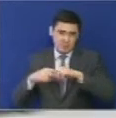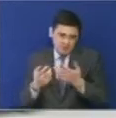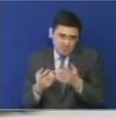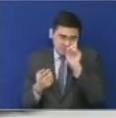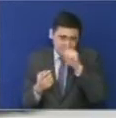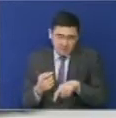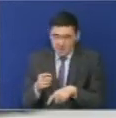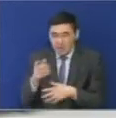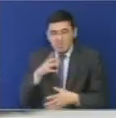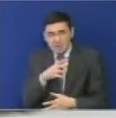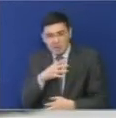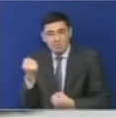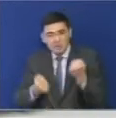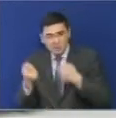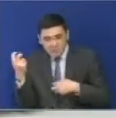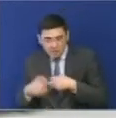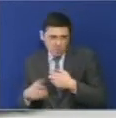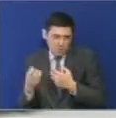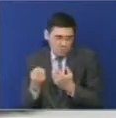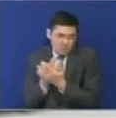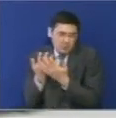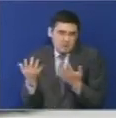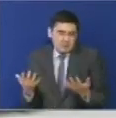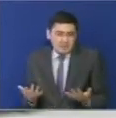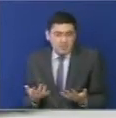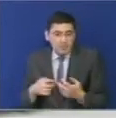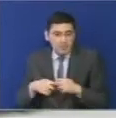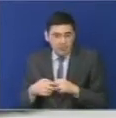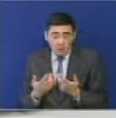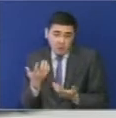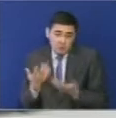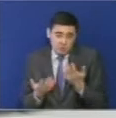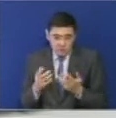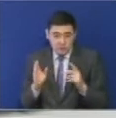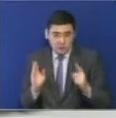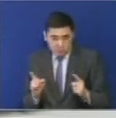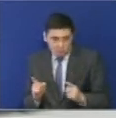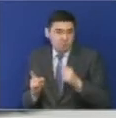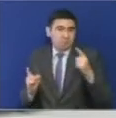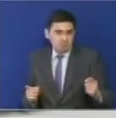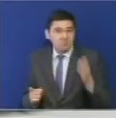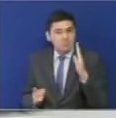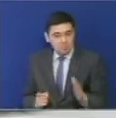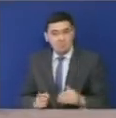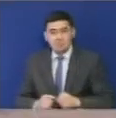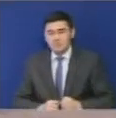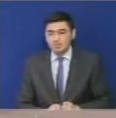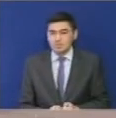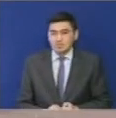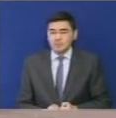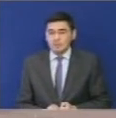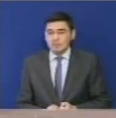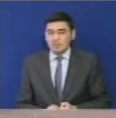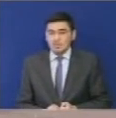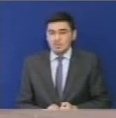білесіздер. Бізде кейде техника бұзылады, тағы бір нәрсе болып қалуы мүмкін. Сәйкесінше мерзім ұзартылуы да ықтимал.